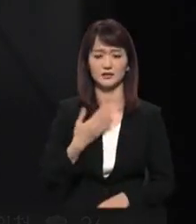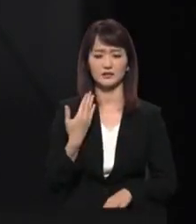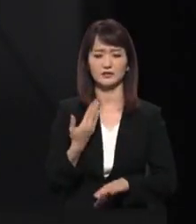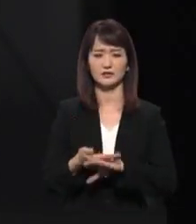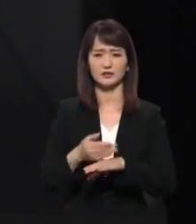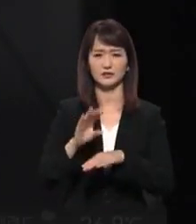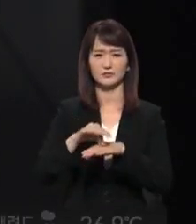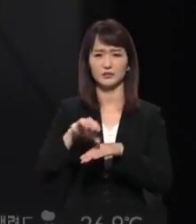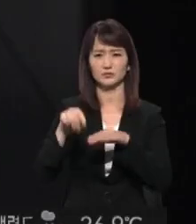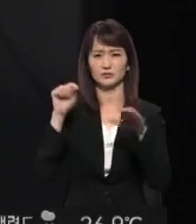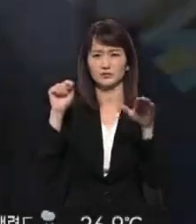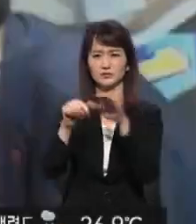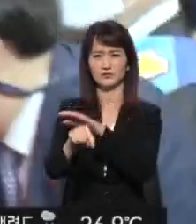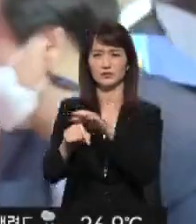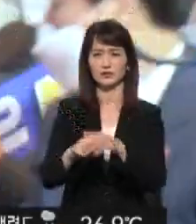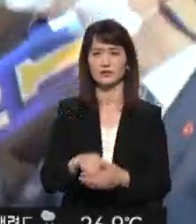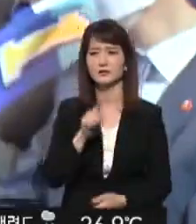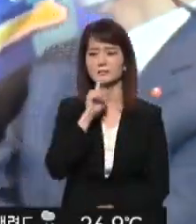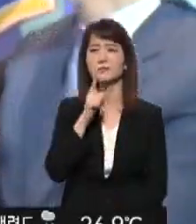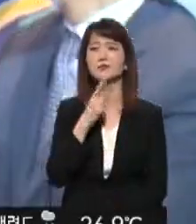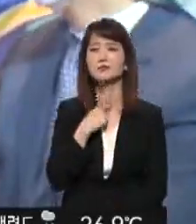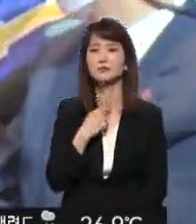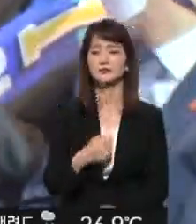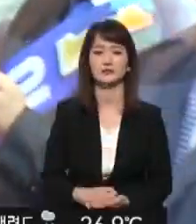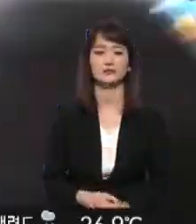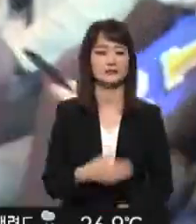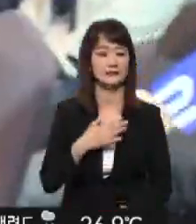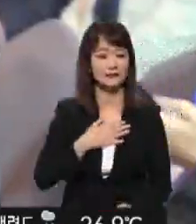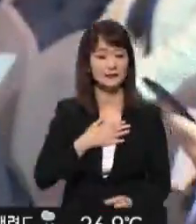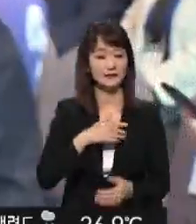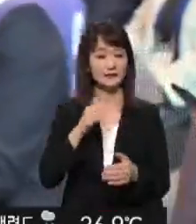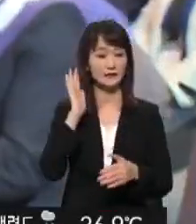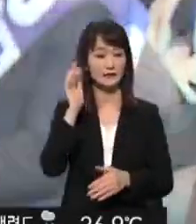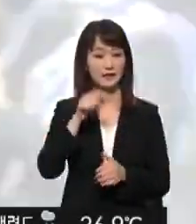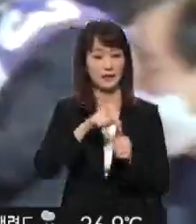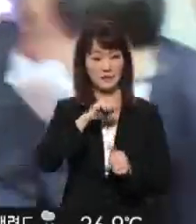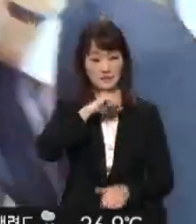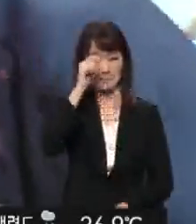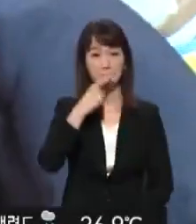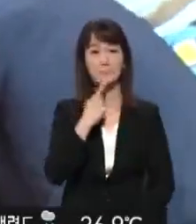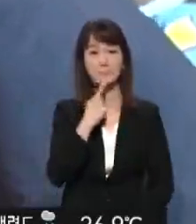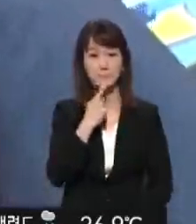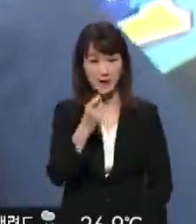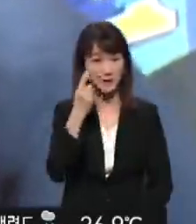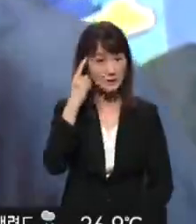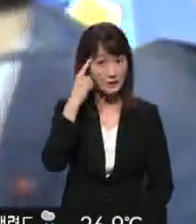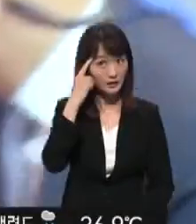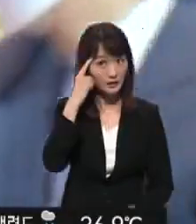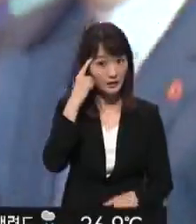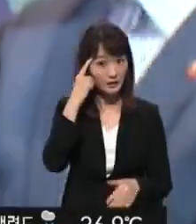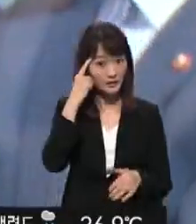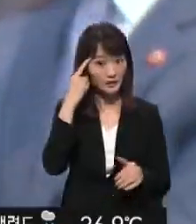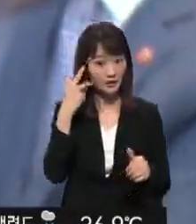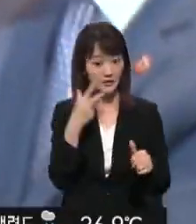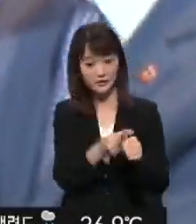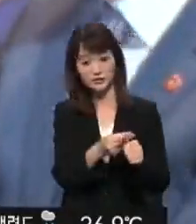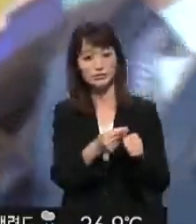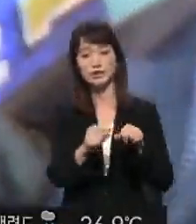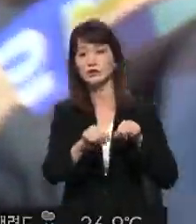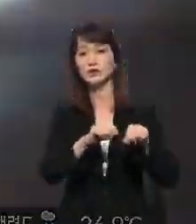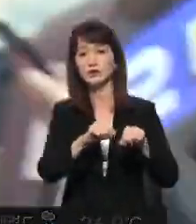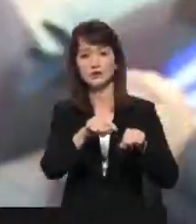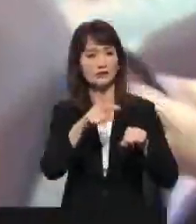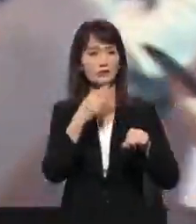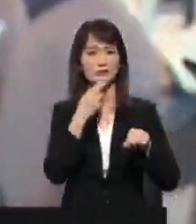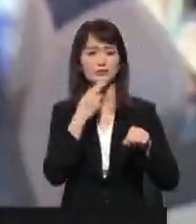거의 대통령이 될 뻔 했던 사람이다 라는 자각을 가지고 행동을 하고 언행을 해야 된다 그런데 그런 자각이 없는 것 같아요 때때로